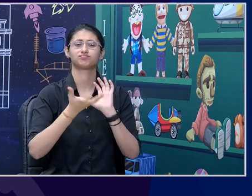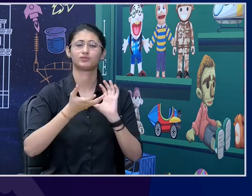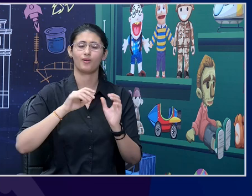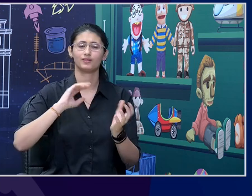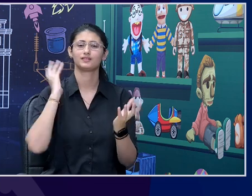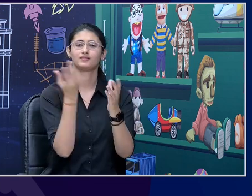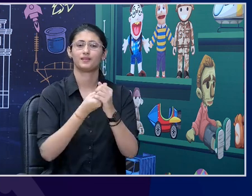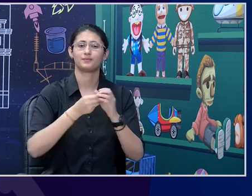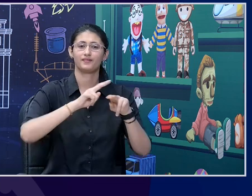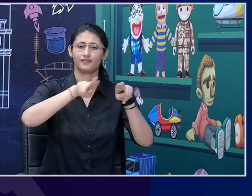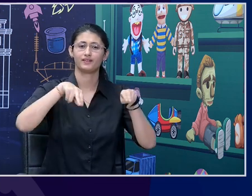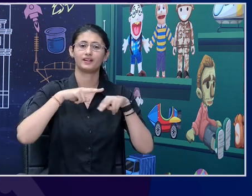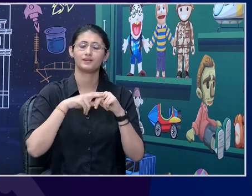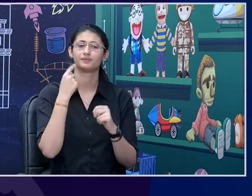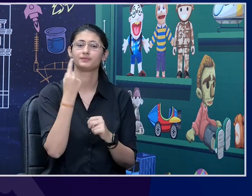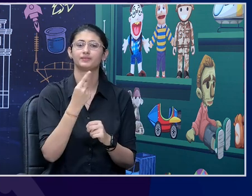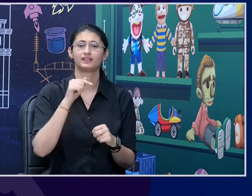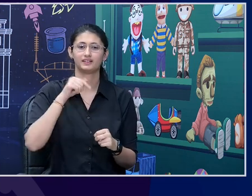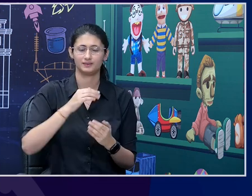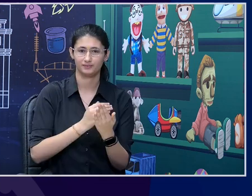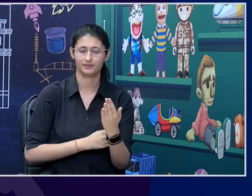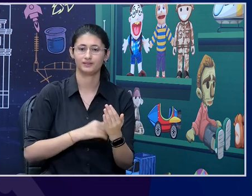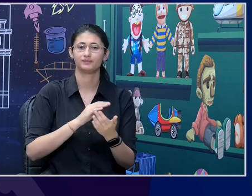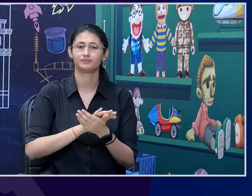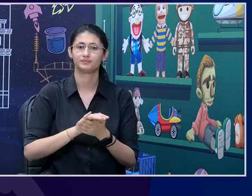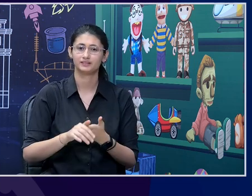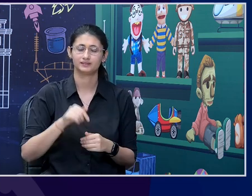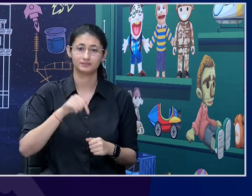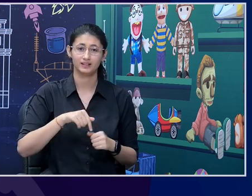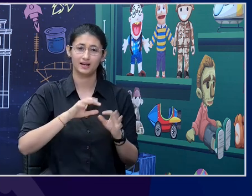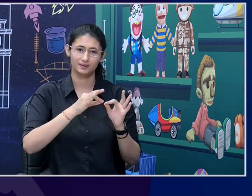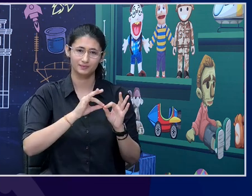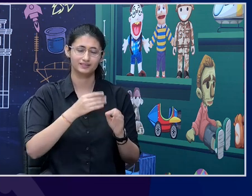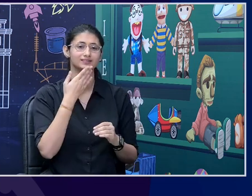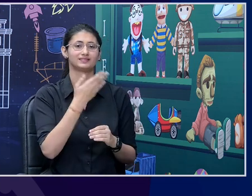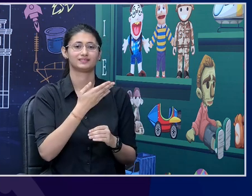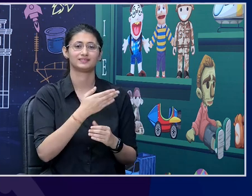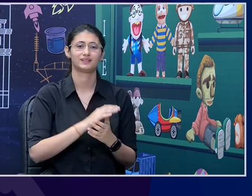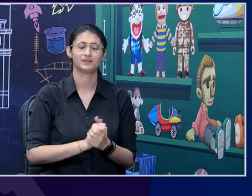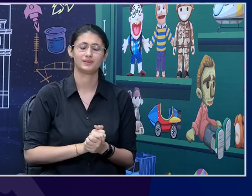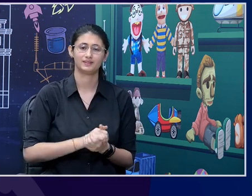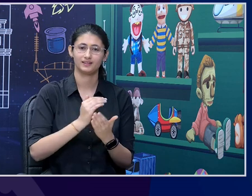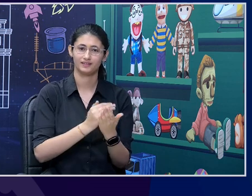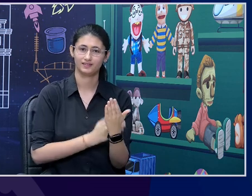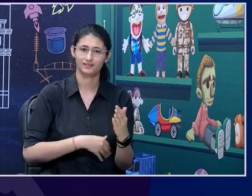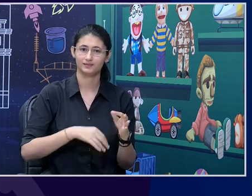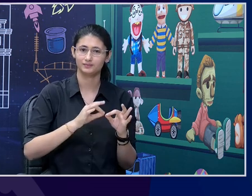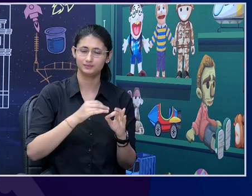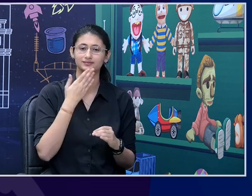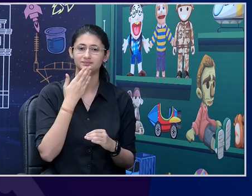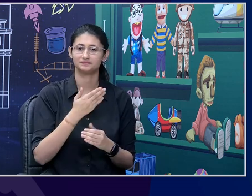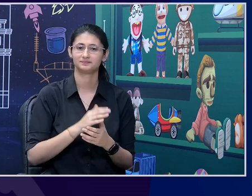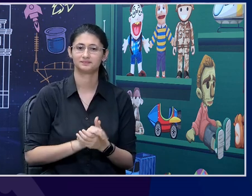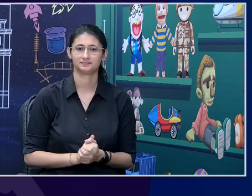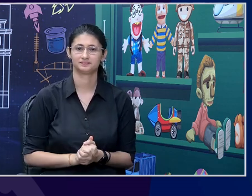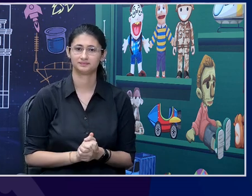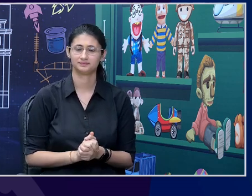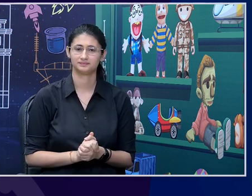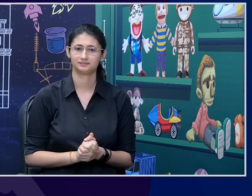ये सेशन यहां समाप्त करेंगे और मैं मेघा को भी धन्यवाद कहूंगा जिन्होंने पूरा सेशन आज साइन लैंग्वेज में किया थैंक यू वेरी मच मेगा